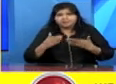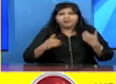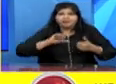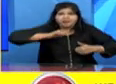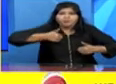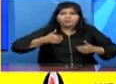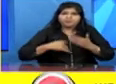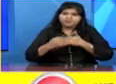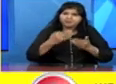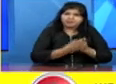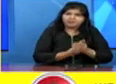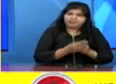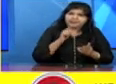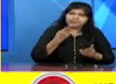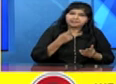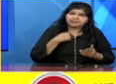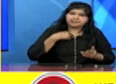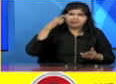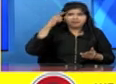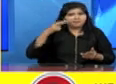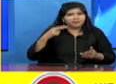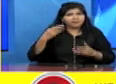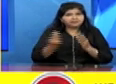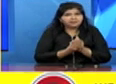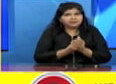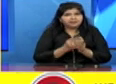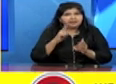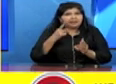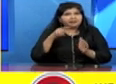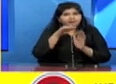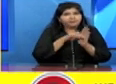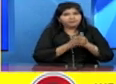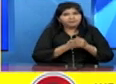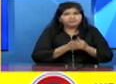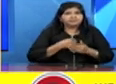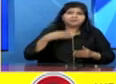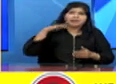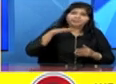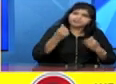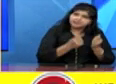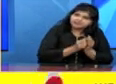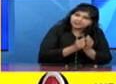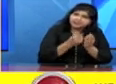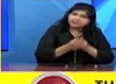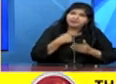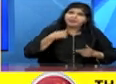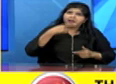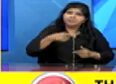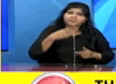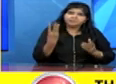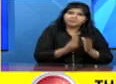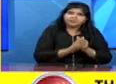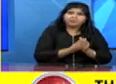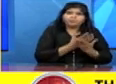बंद है, लेकिन आने वाले समय में यही हिंदुस्तानी अपने देश के विकास के लिए